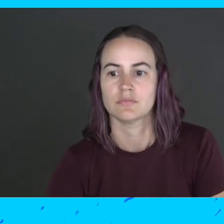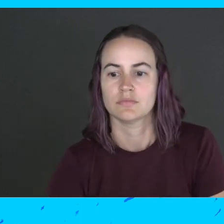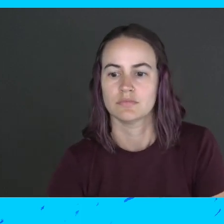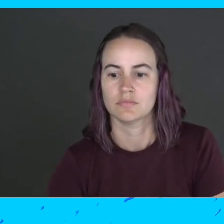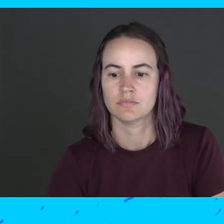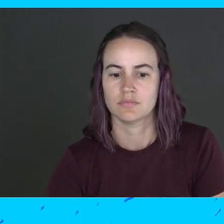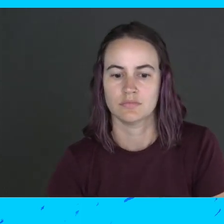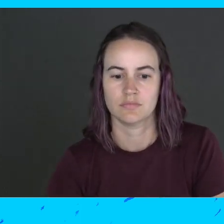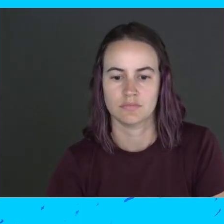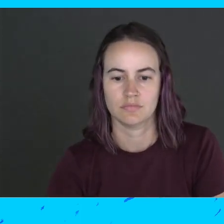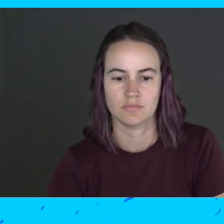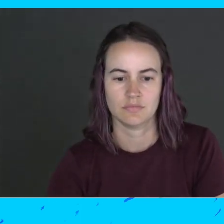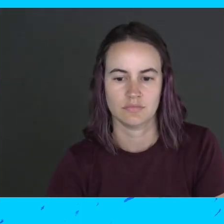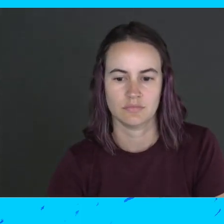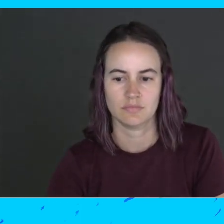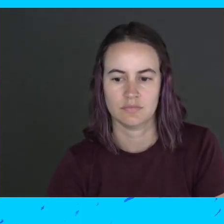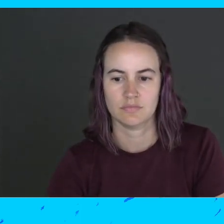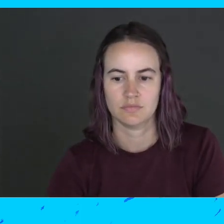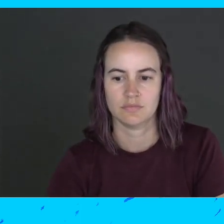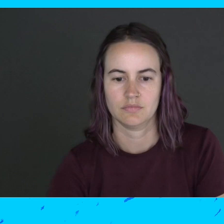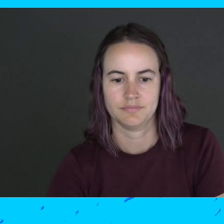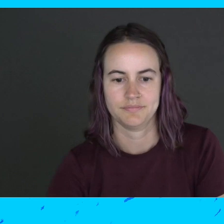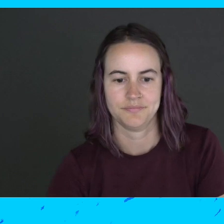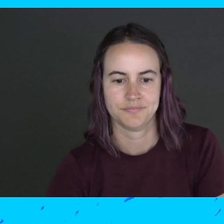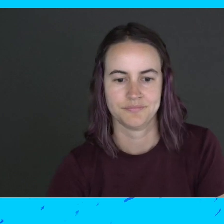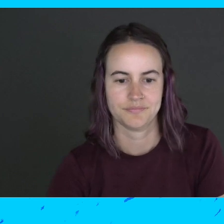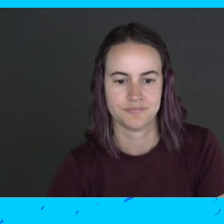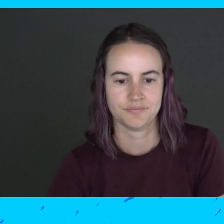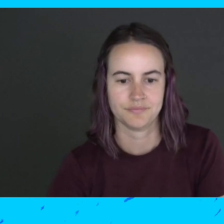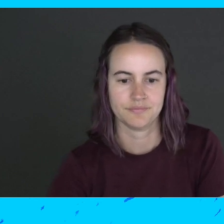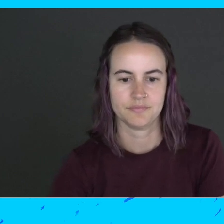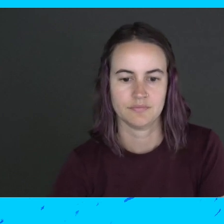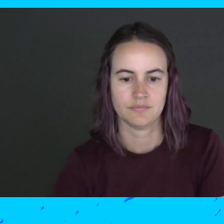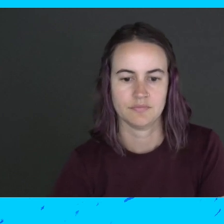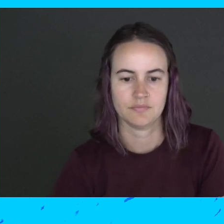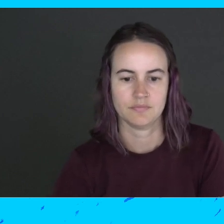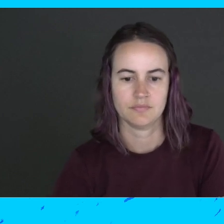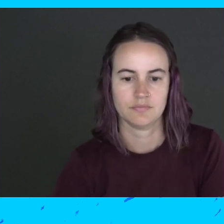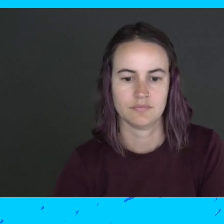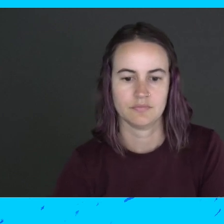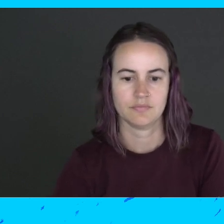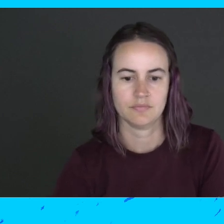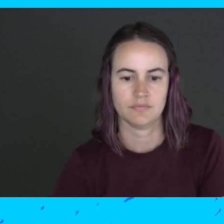Okay, thank you, thank you. The timer is not moving.